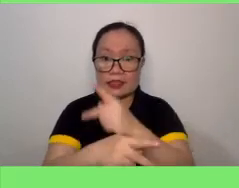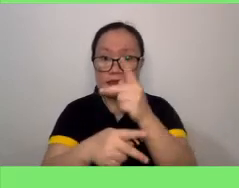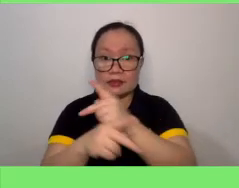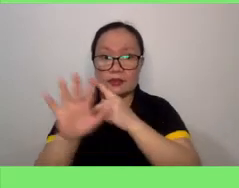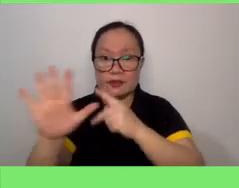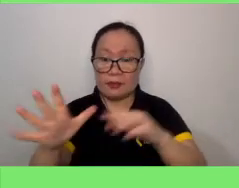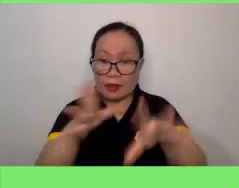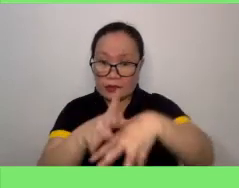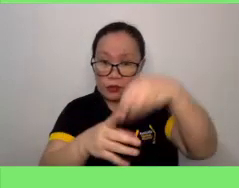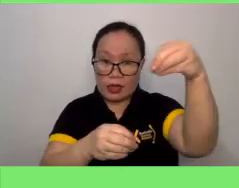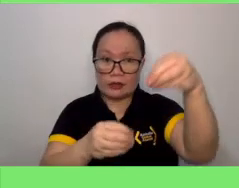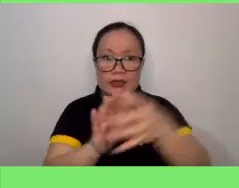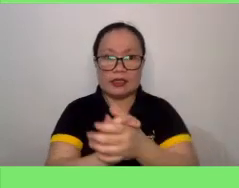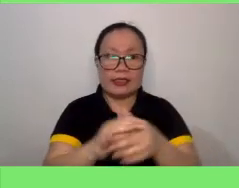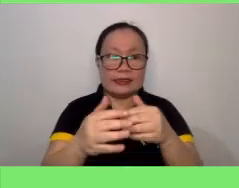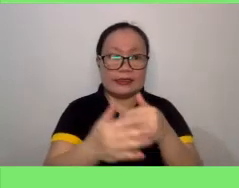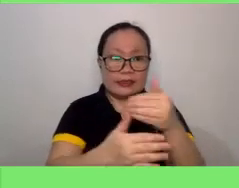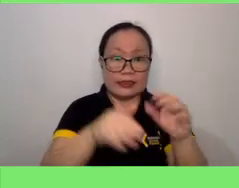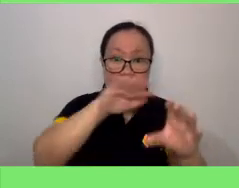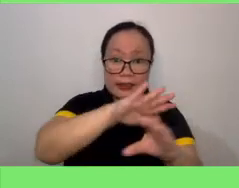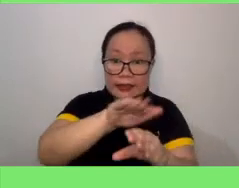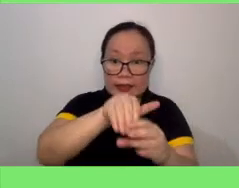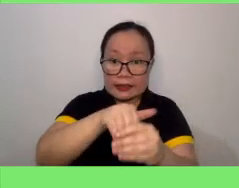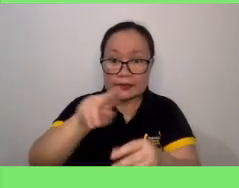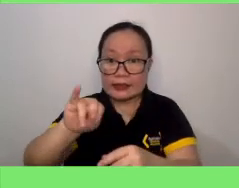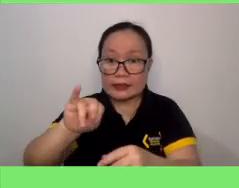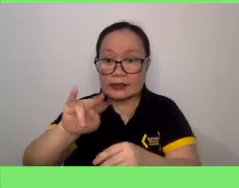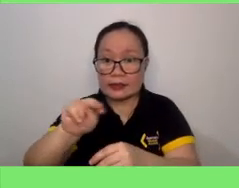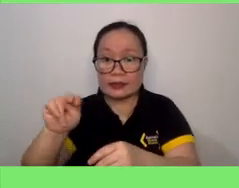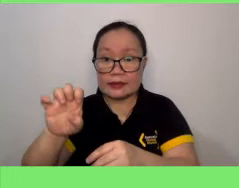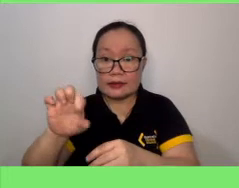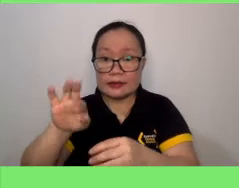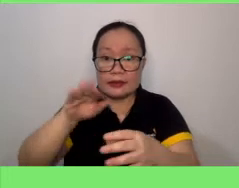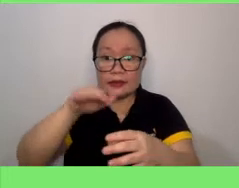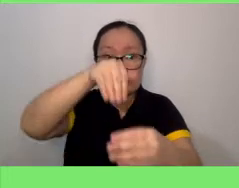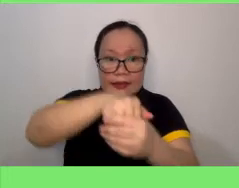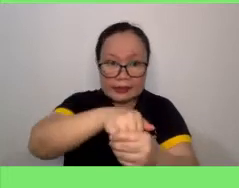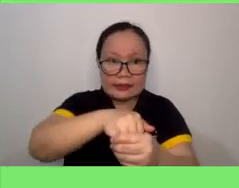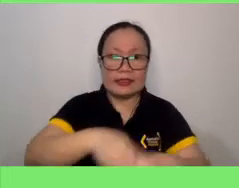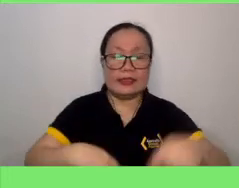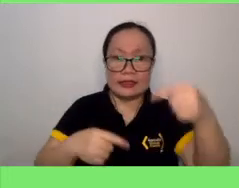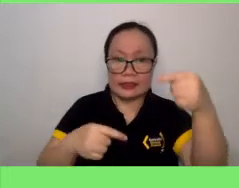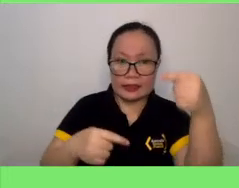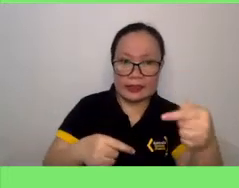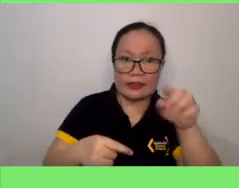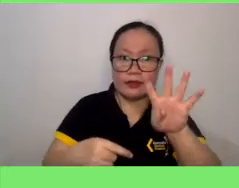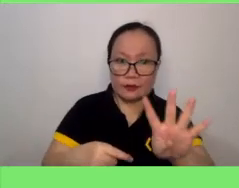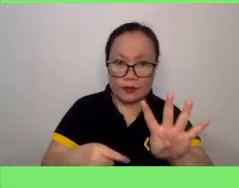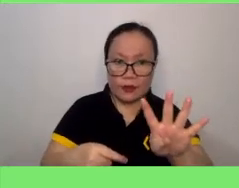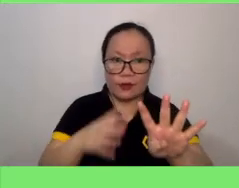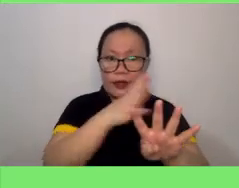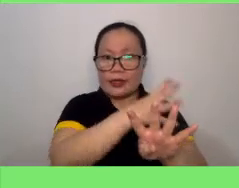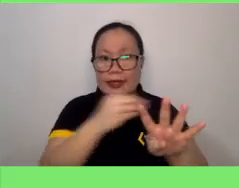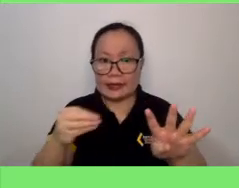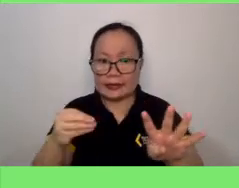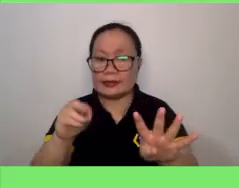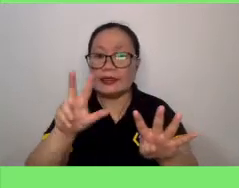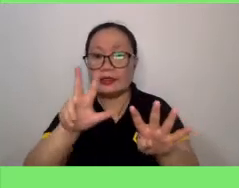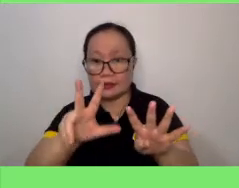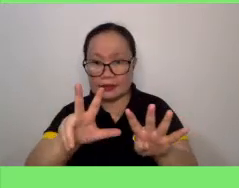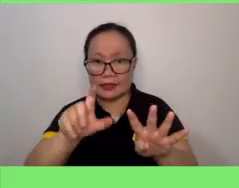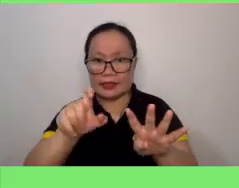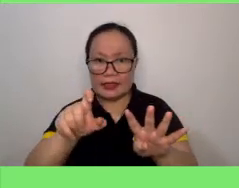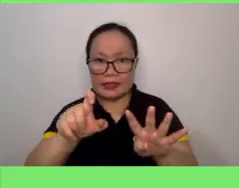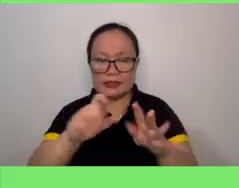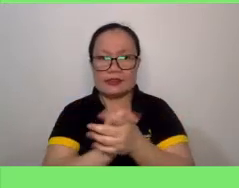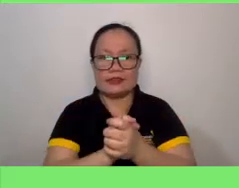Okay? So, ito pong nasa gitna. So, we have negative 4 and 3x. Okay? And then, kung ang first